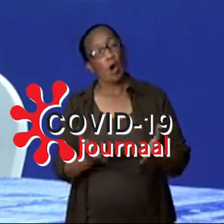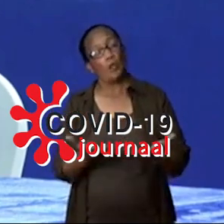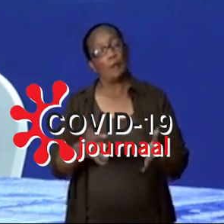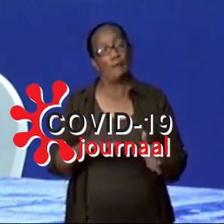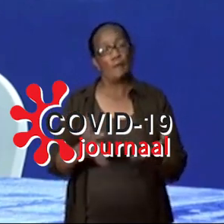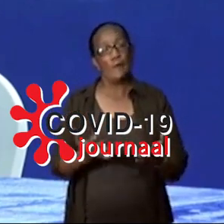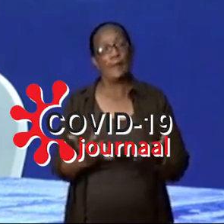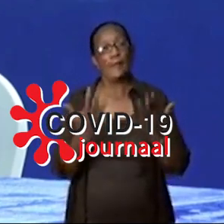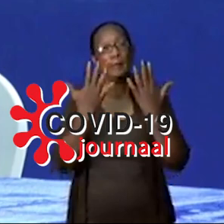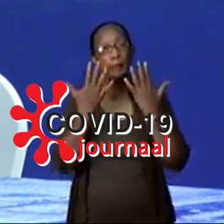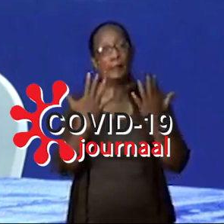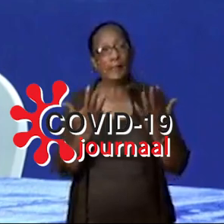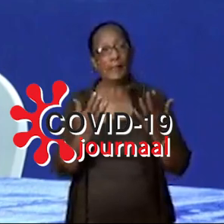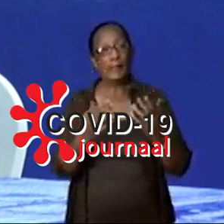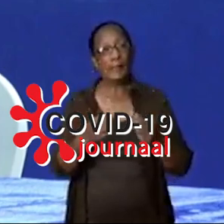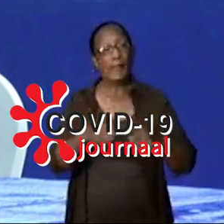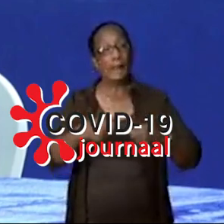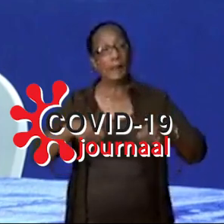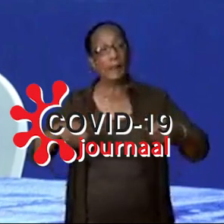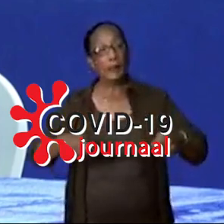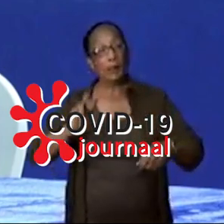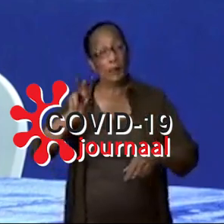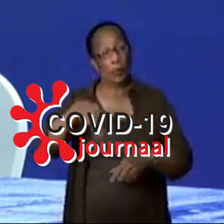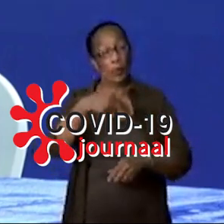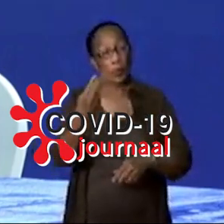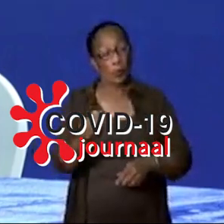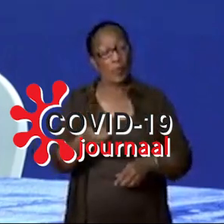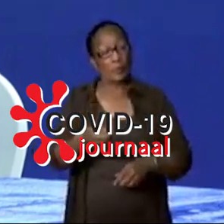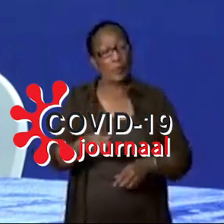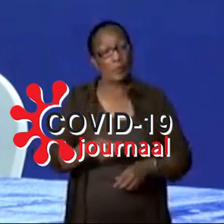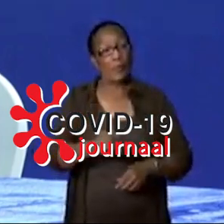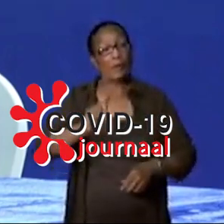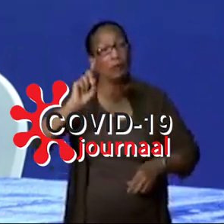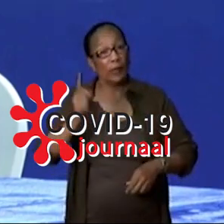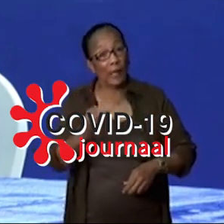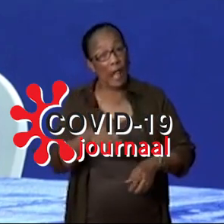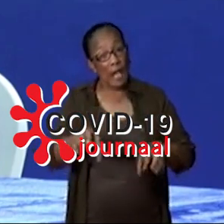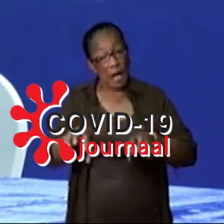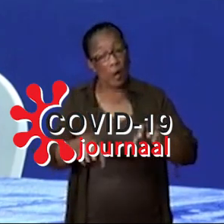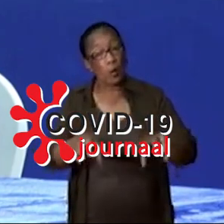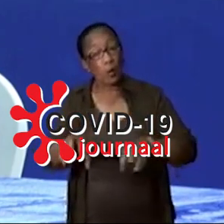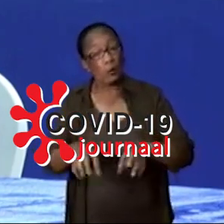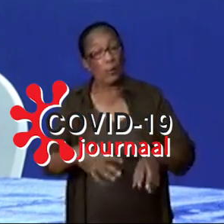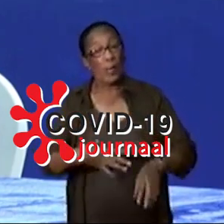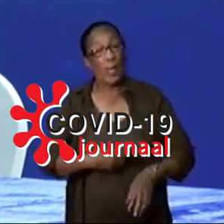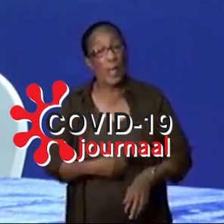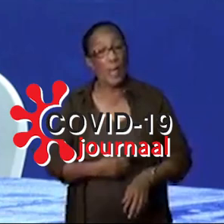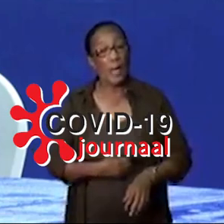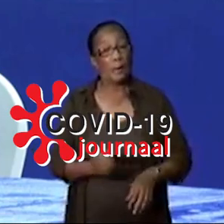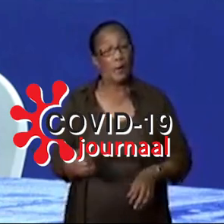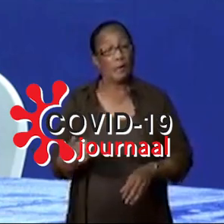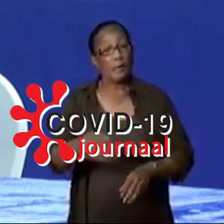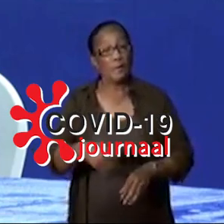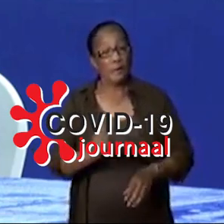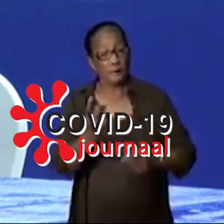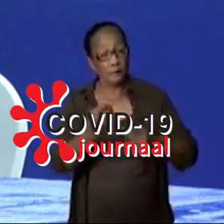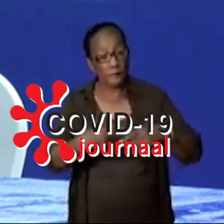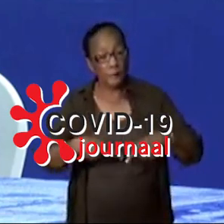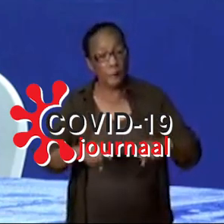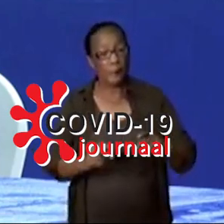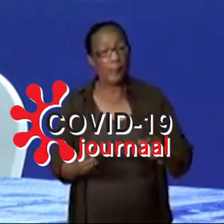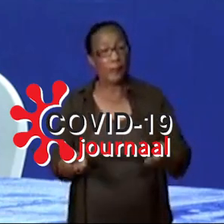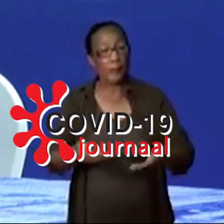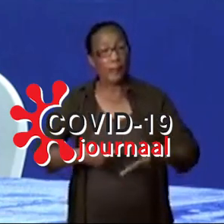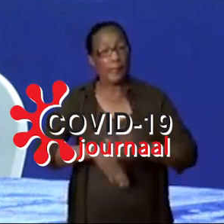Ongeveer 10 miljoen euro aan geld, maar vooral aan goederen, hebben we via verschillende kanalen naar Suriname